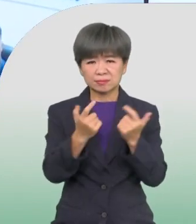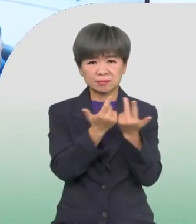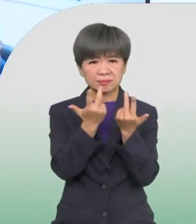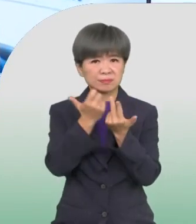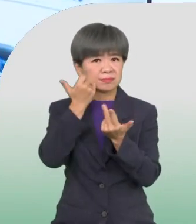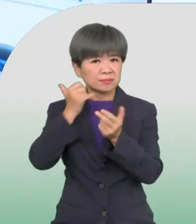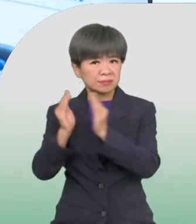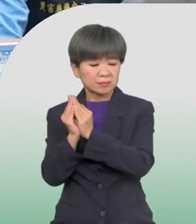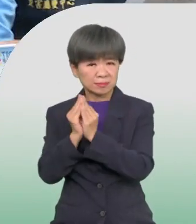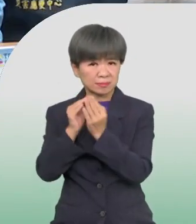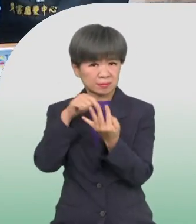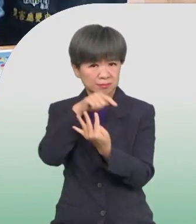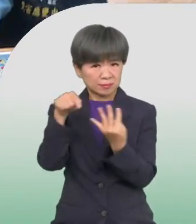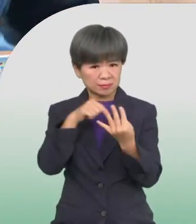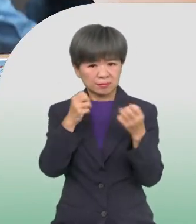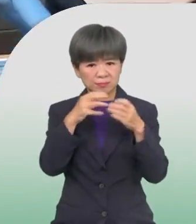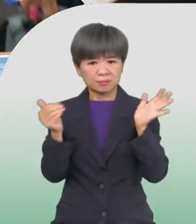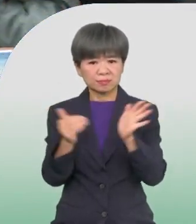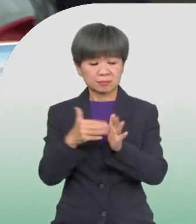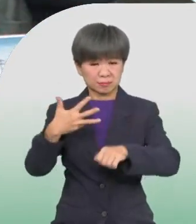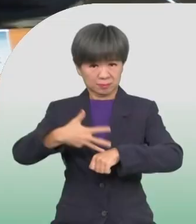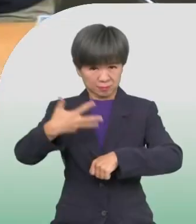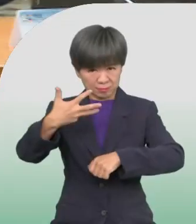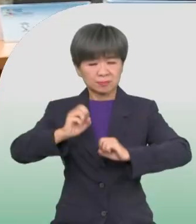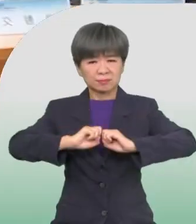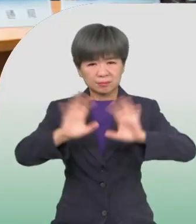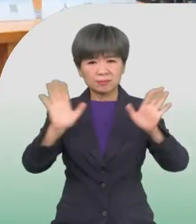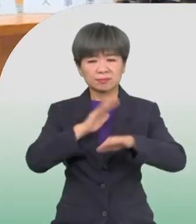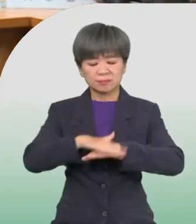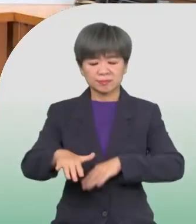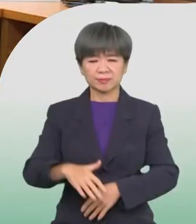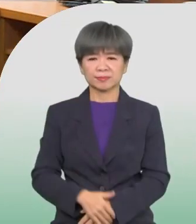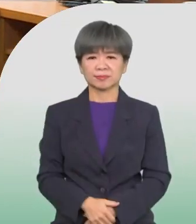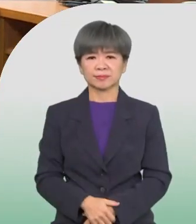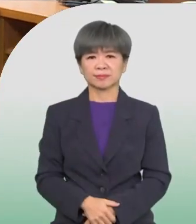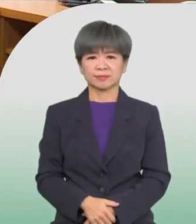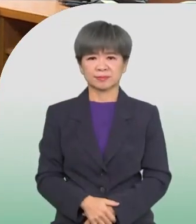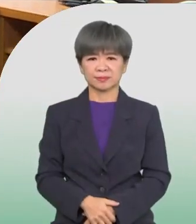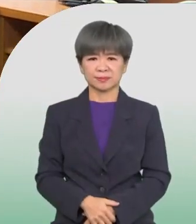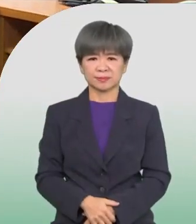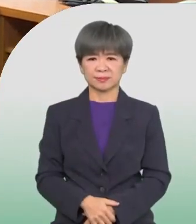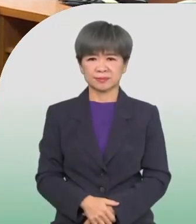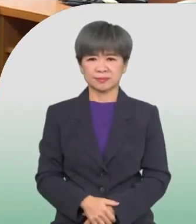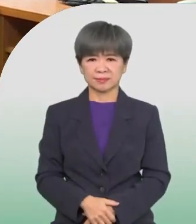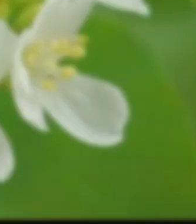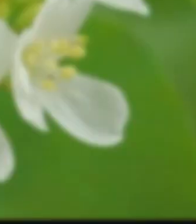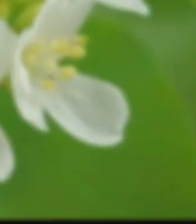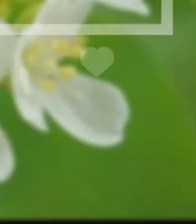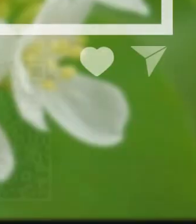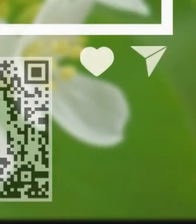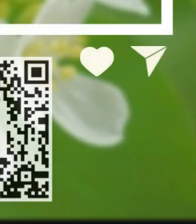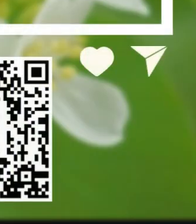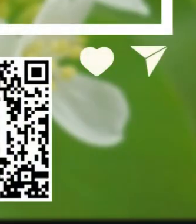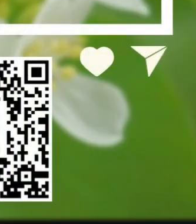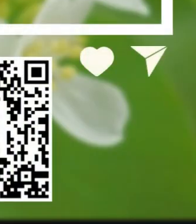讨论了后，委托暗夜8点公布。卡卡新闻林金洲刘二平综合报道。